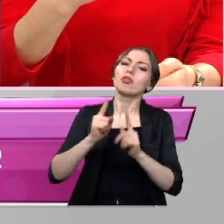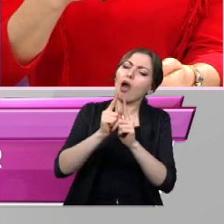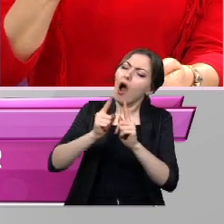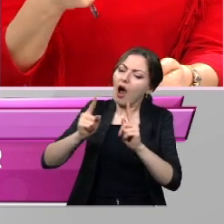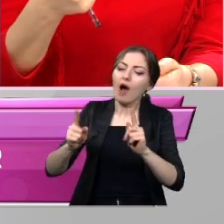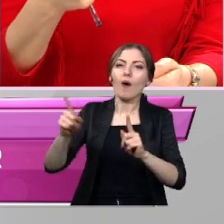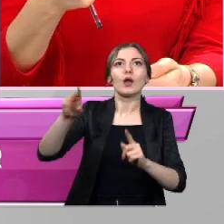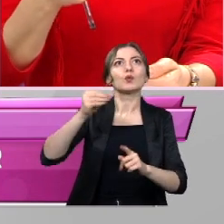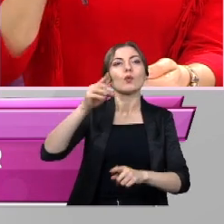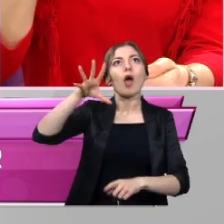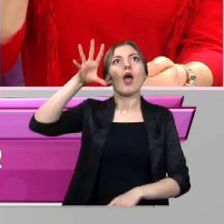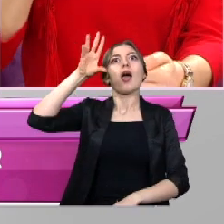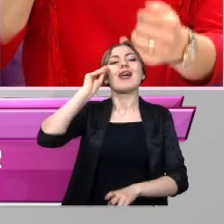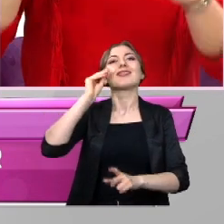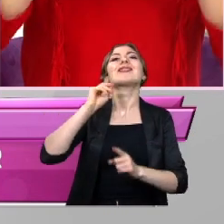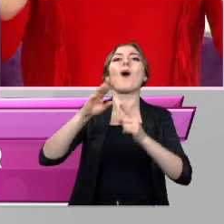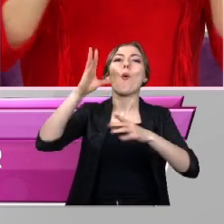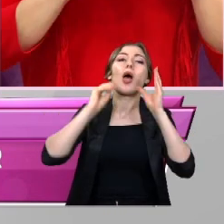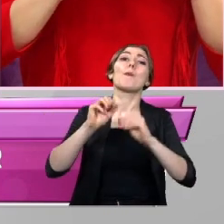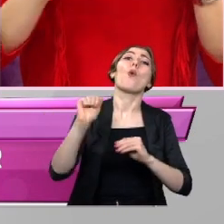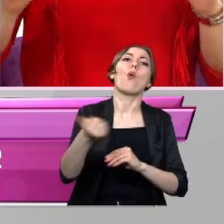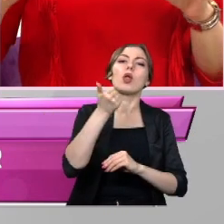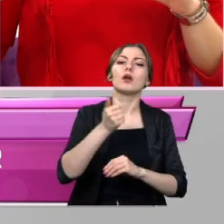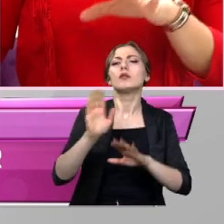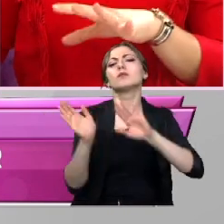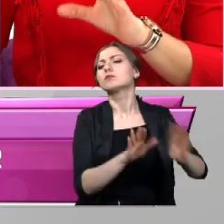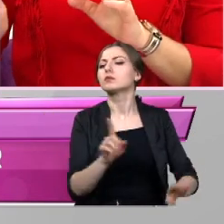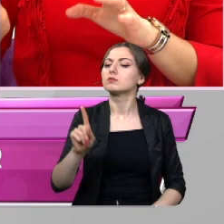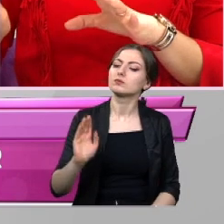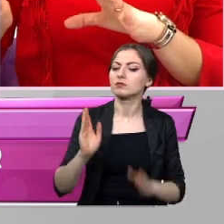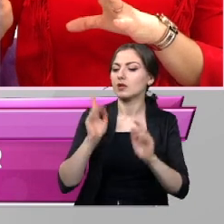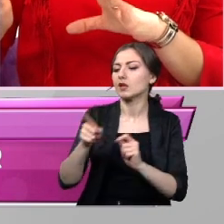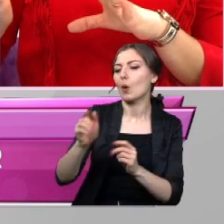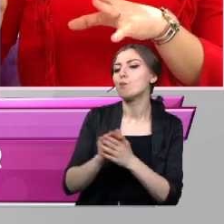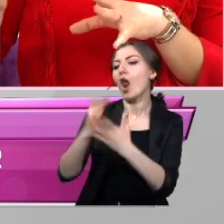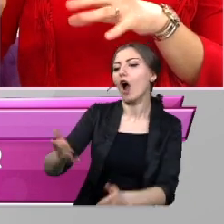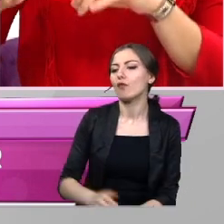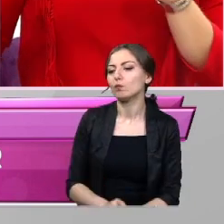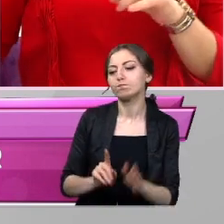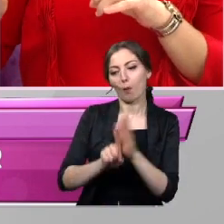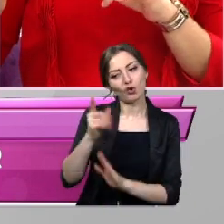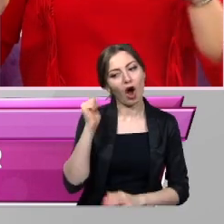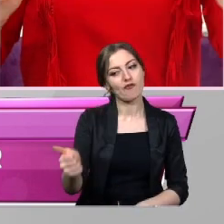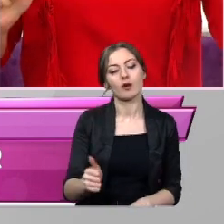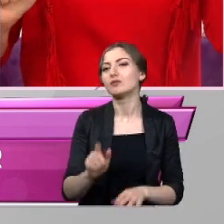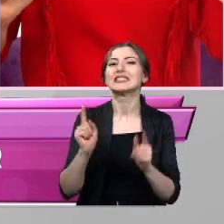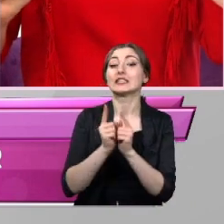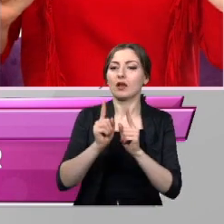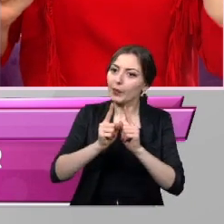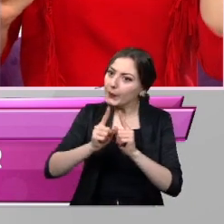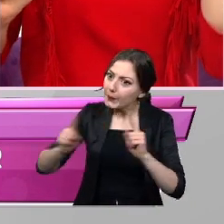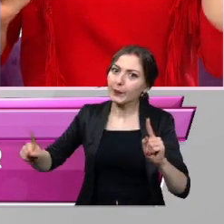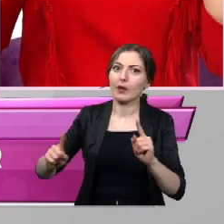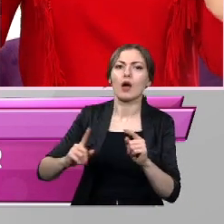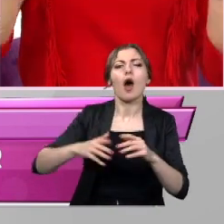göstermek çok önemli yani Siz bunları yapmadan bir çocuğa disiplin uygulayamazsınız bu doğru bir yöntem olmaz